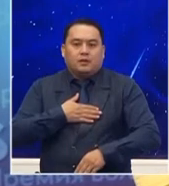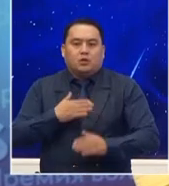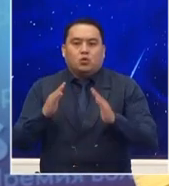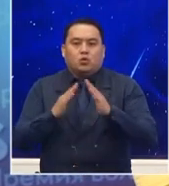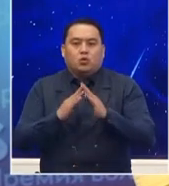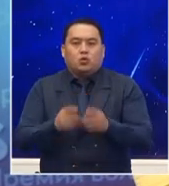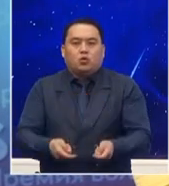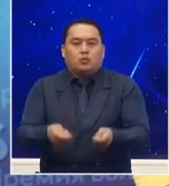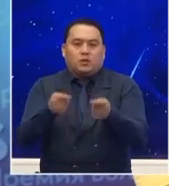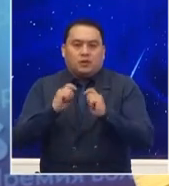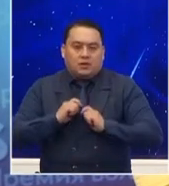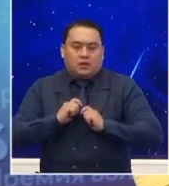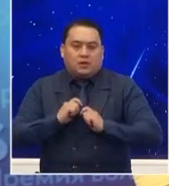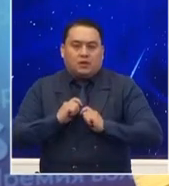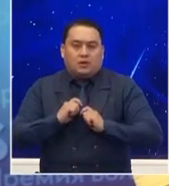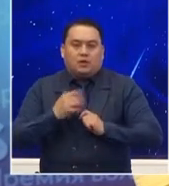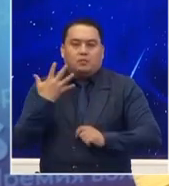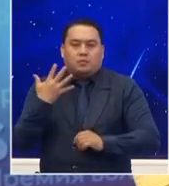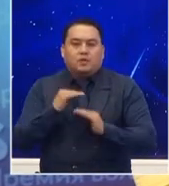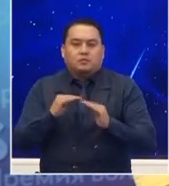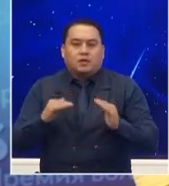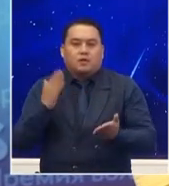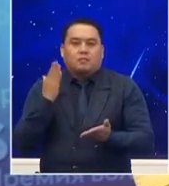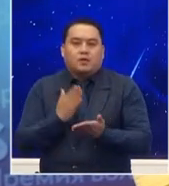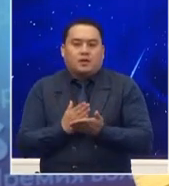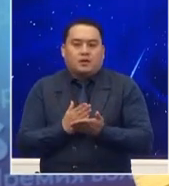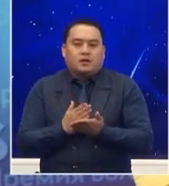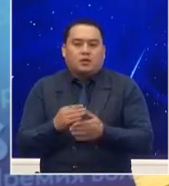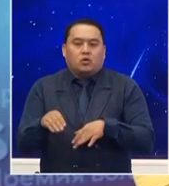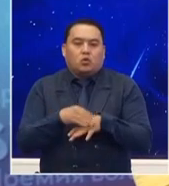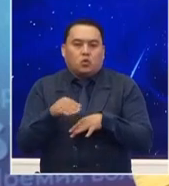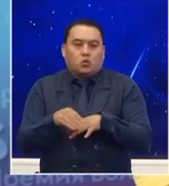баспаналы болып жатырмын. 5 балам бар. Күйеуім